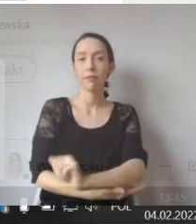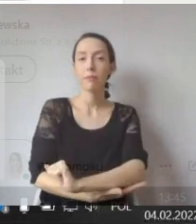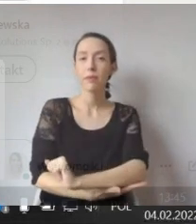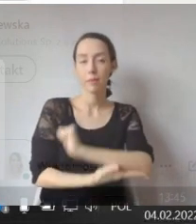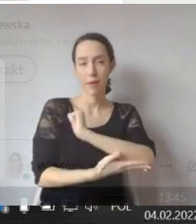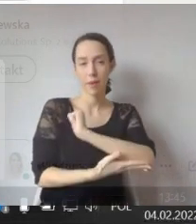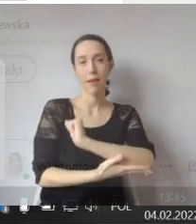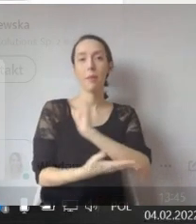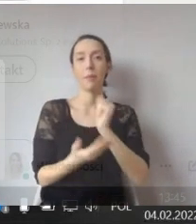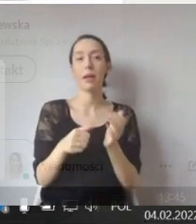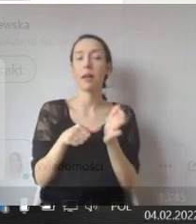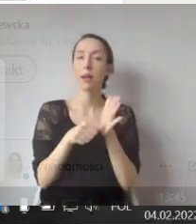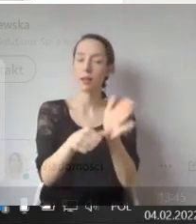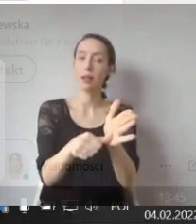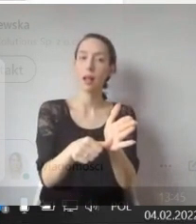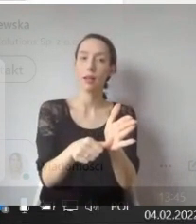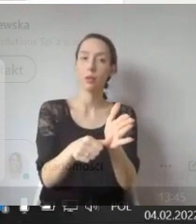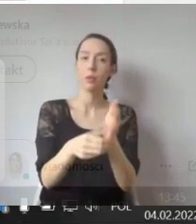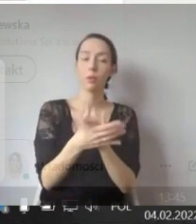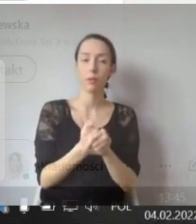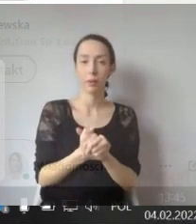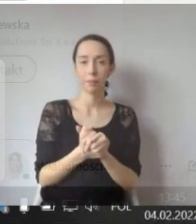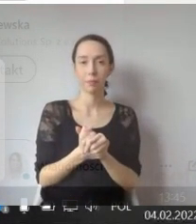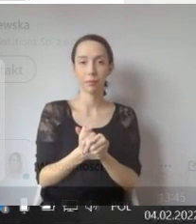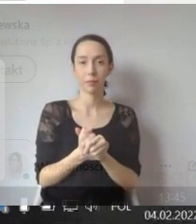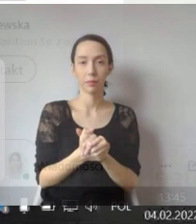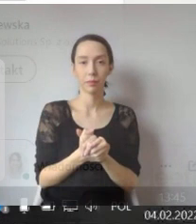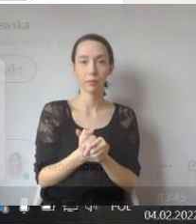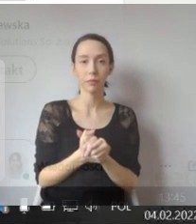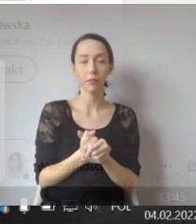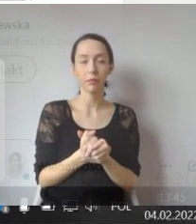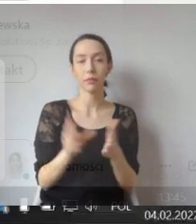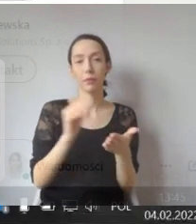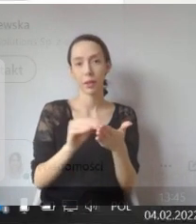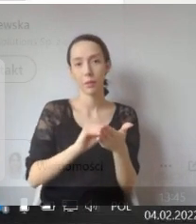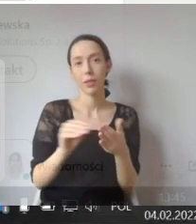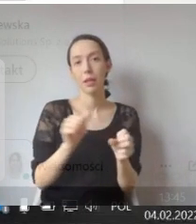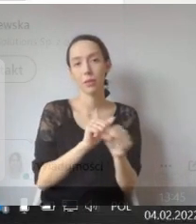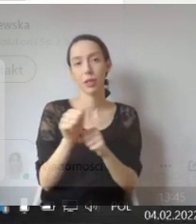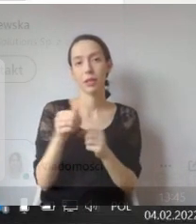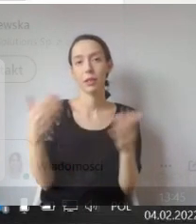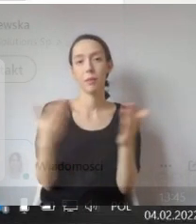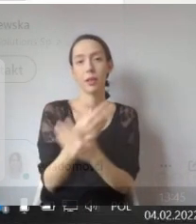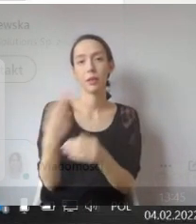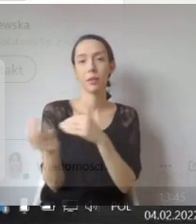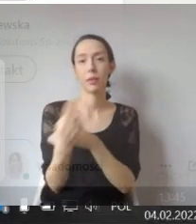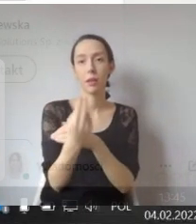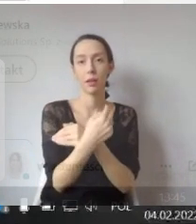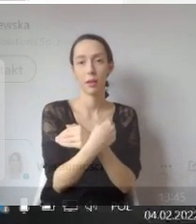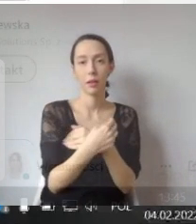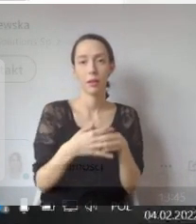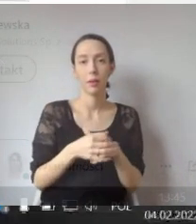Zaznaczyłam jakby stanowiska, na które rekrutuję i zaznaczyłam, że jestem też rekruterką, która wraca do kandydatów z